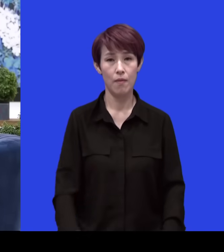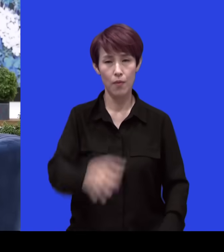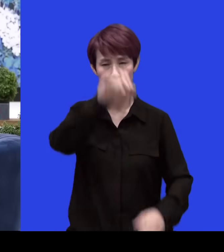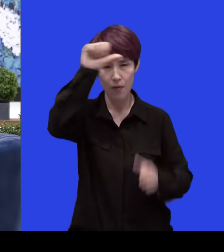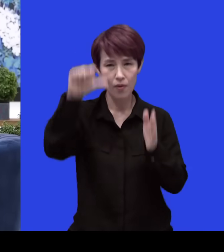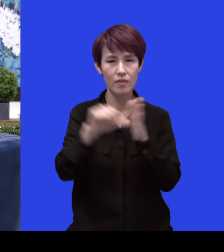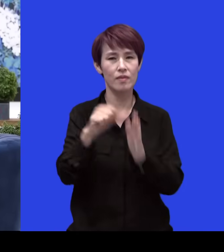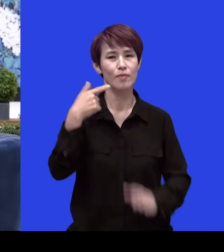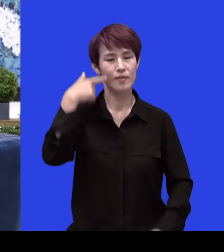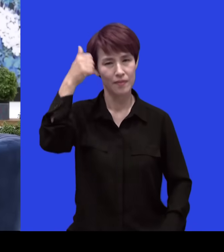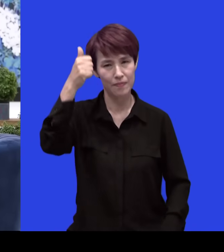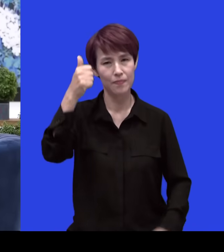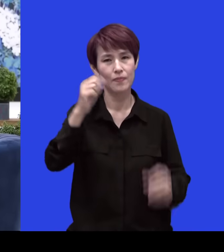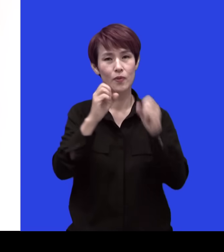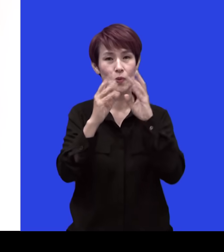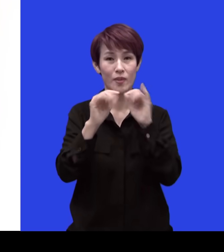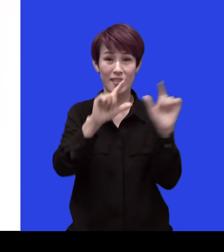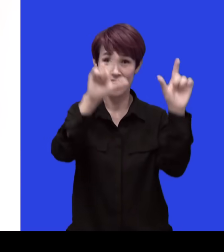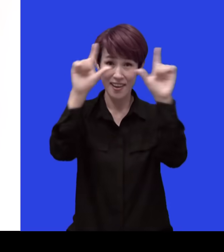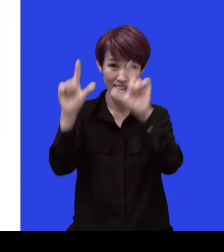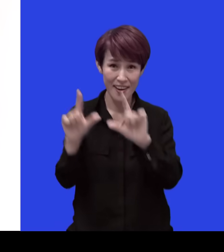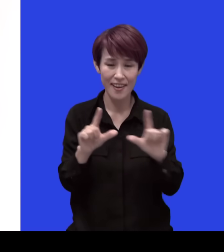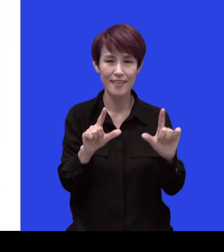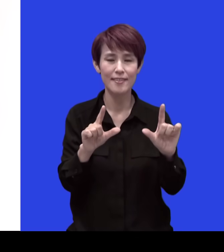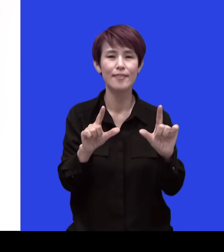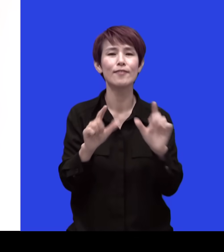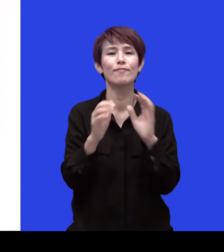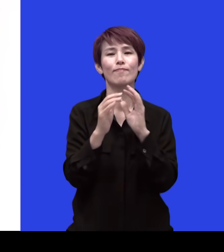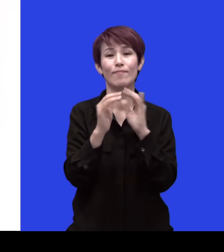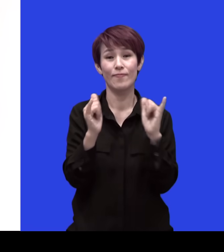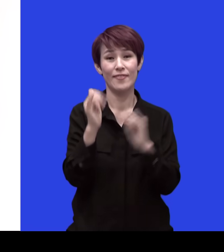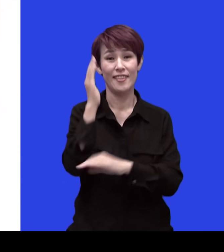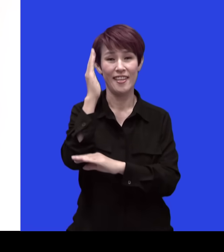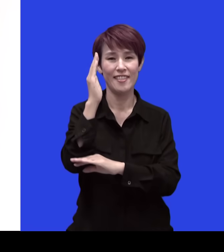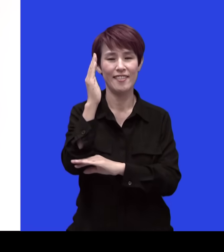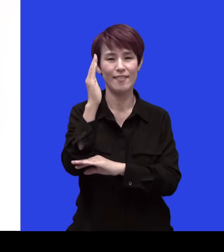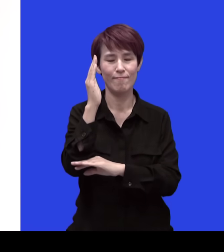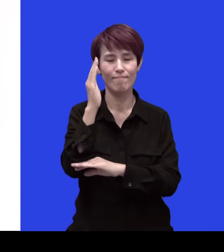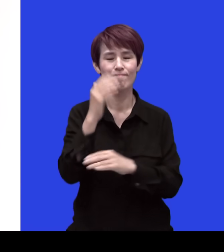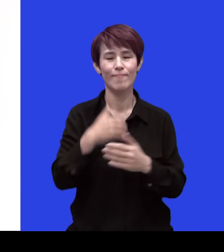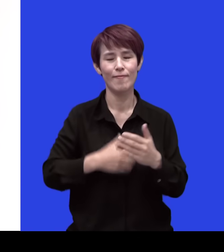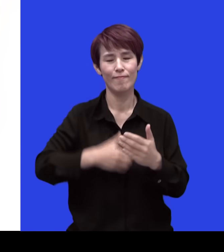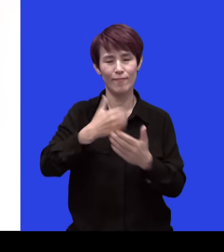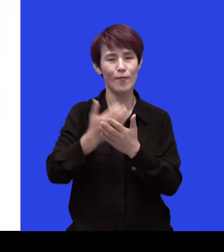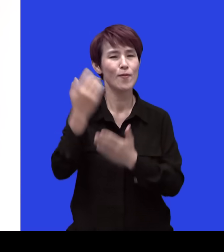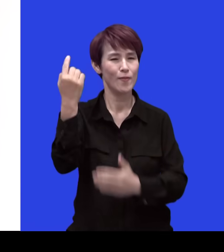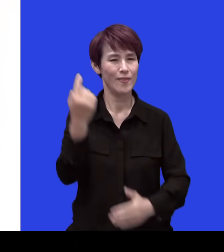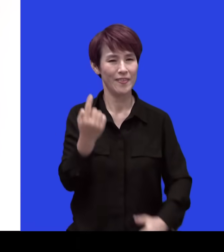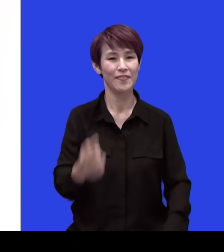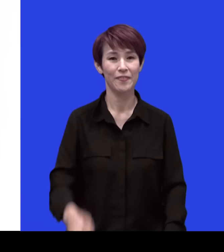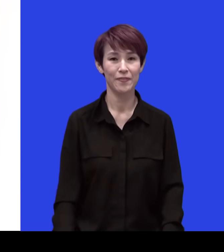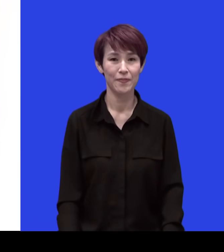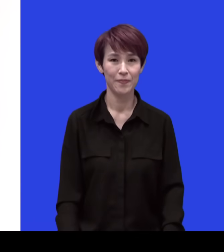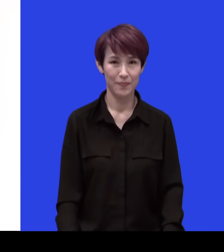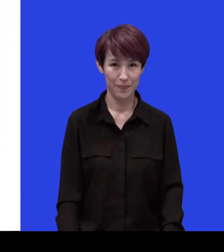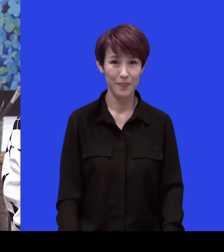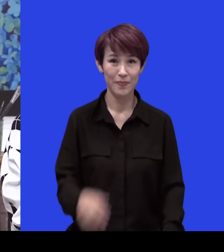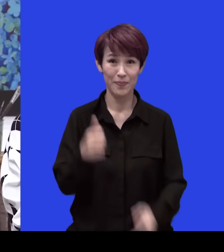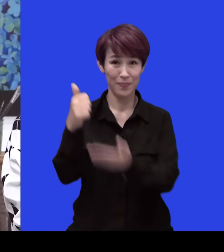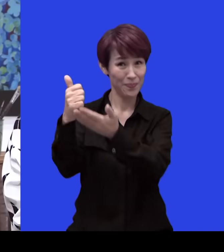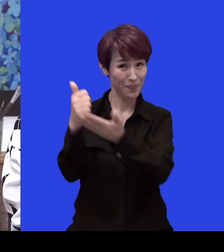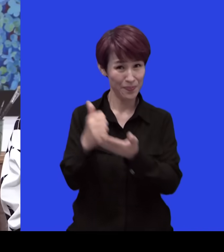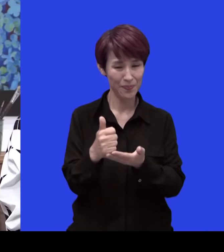목회자로 선교사로 살아가신 한 노 선교사의 이야기 오늘 많은 울림을 줄 것 같습니다. 네, 바로